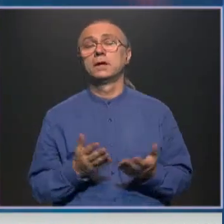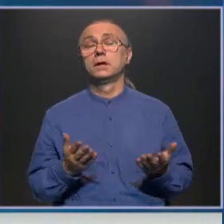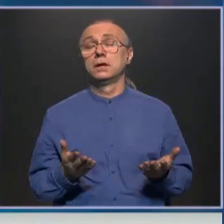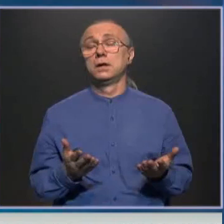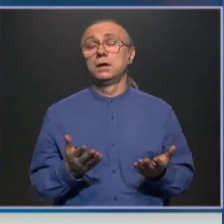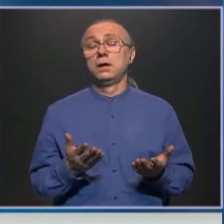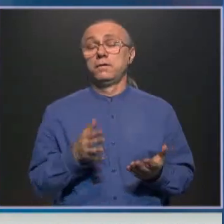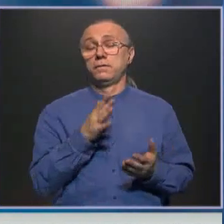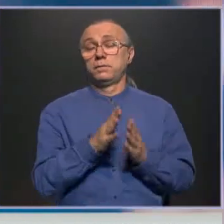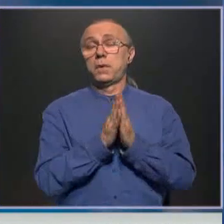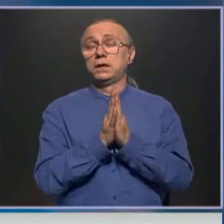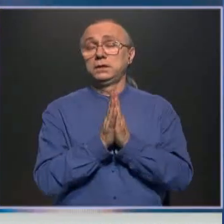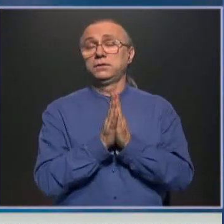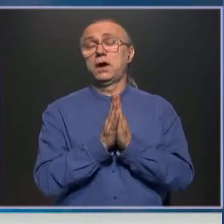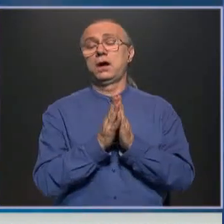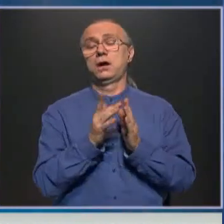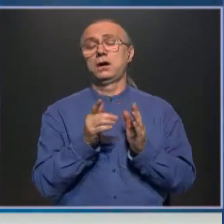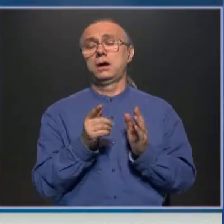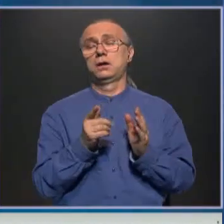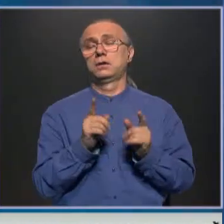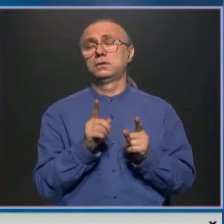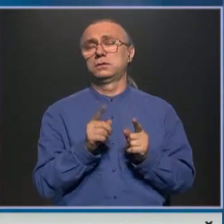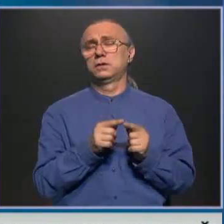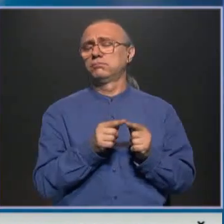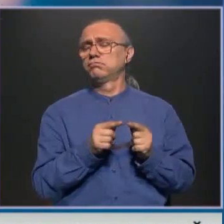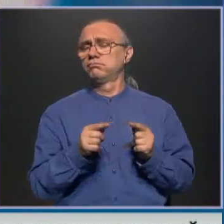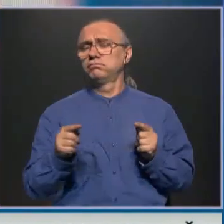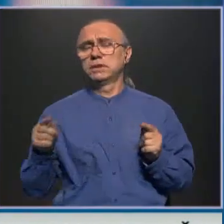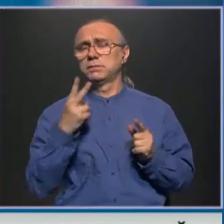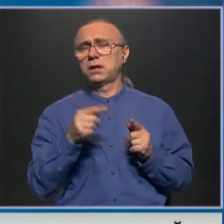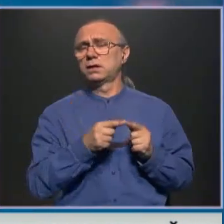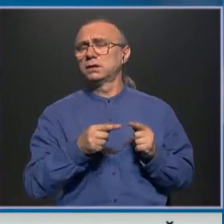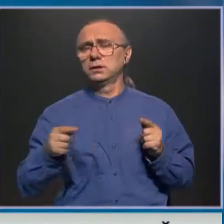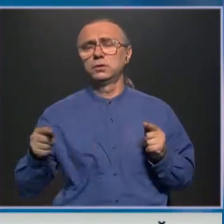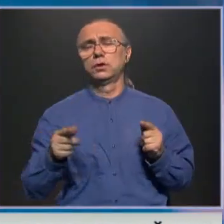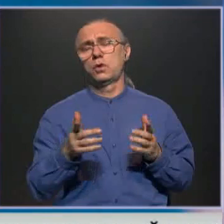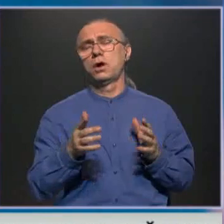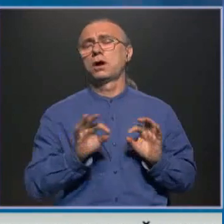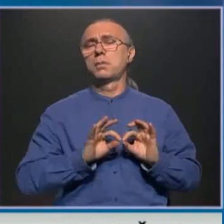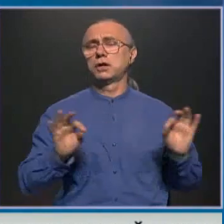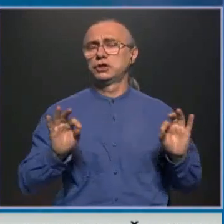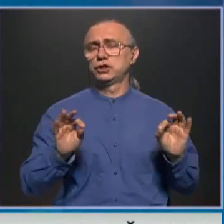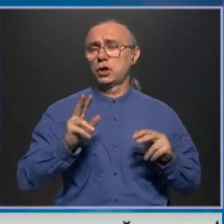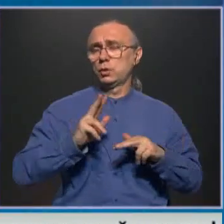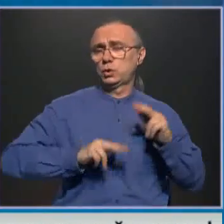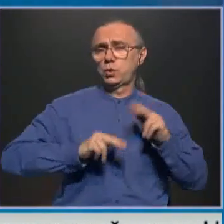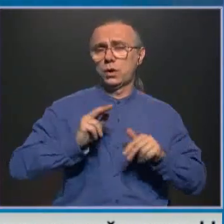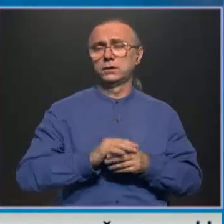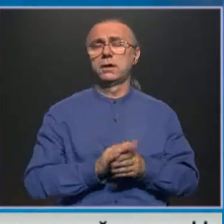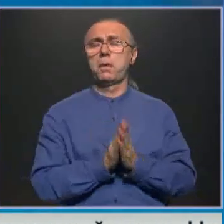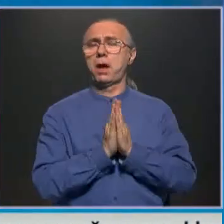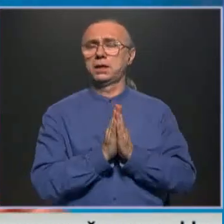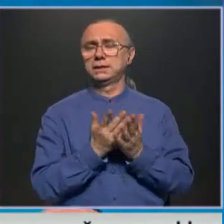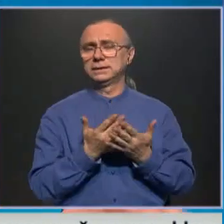неплохо подкрепиться. Служба, она была, несмотря на такую длину, очень гармонично устроена, монастырские. То есть помолились несколько часов,